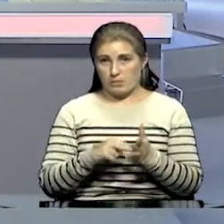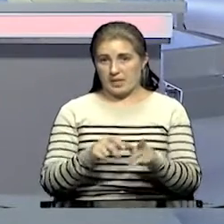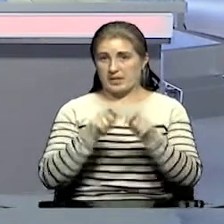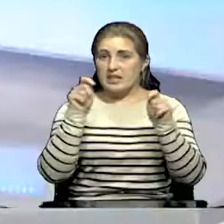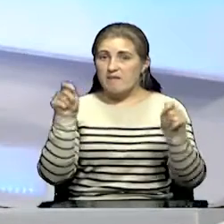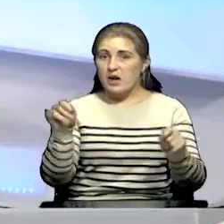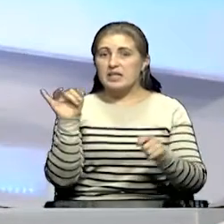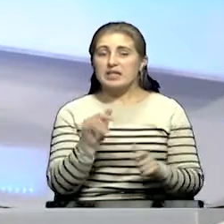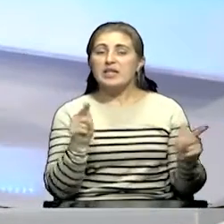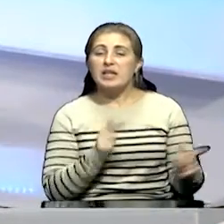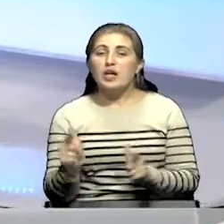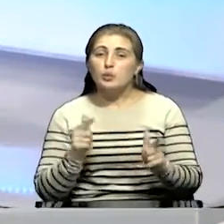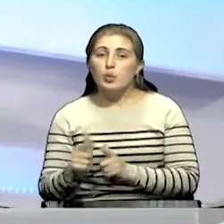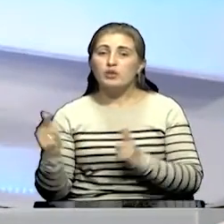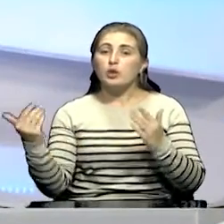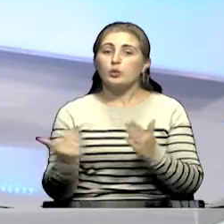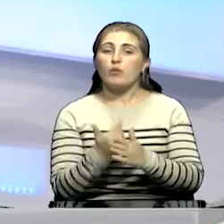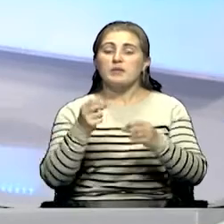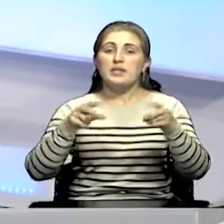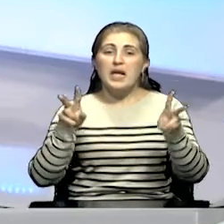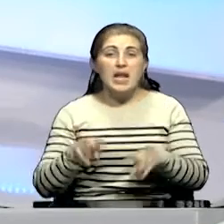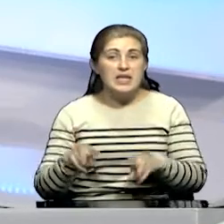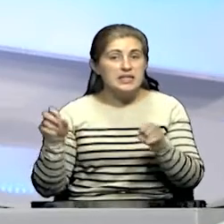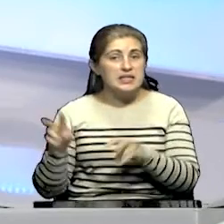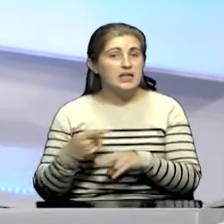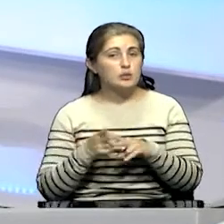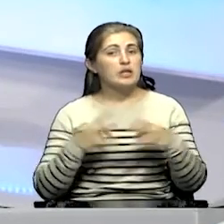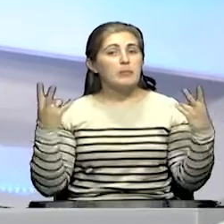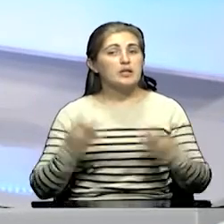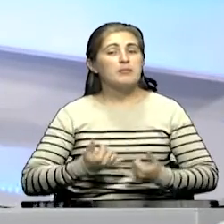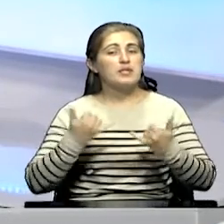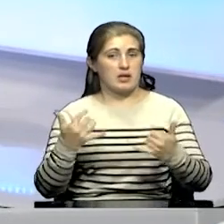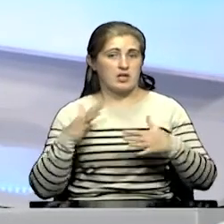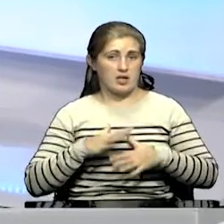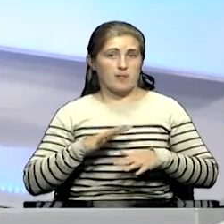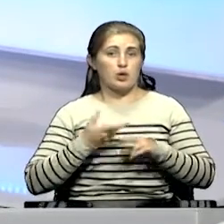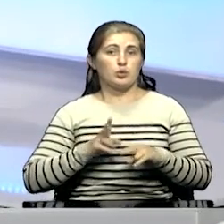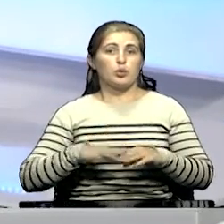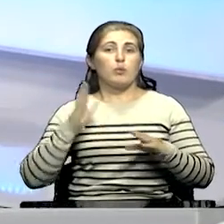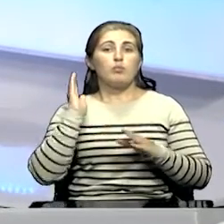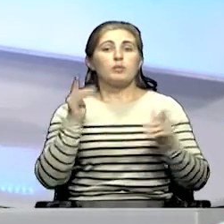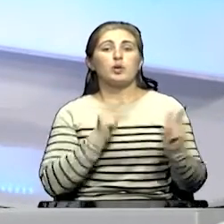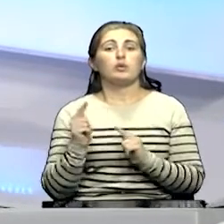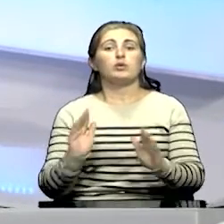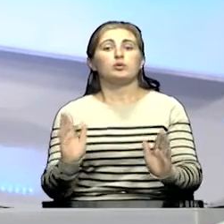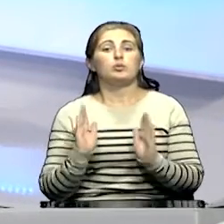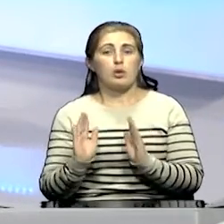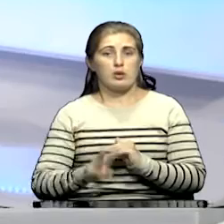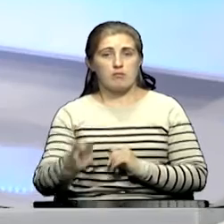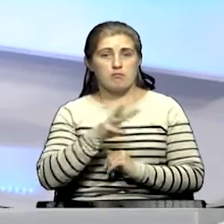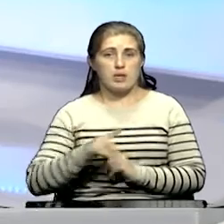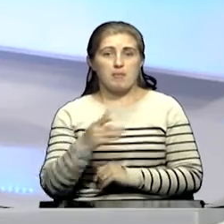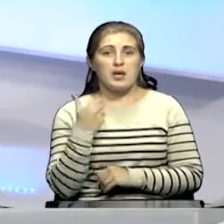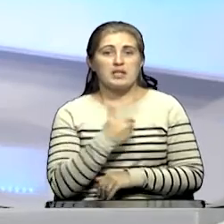готовить новая специальность который необходимой для крыма и который будем можем готовить только мы мы хотим